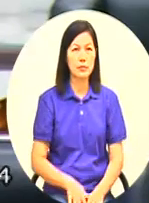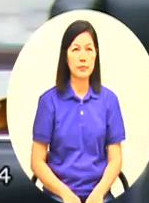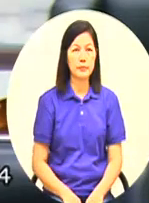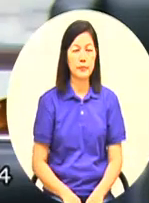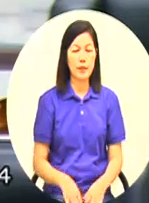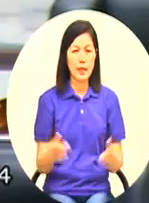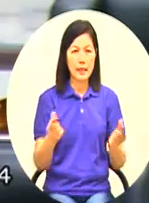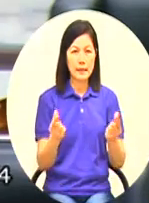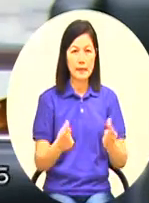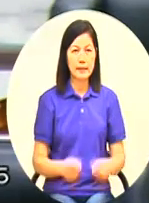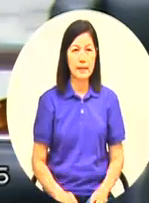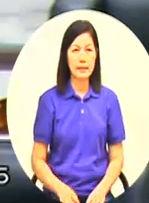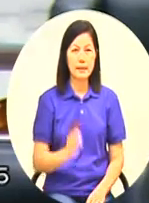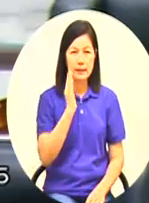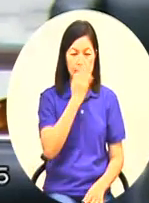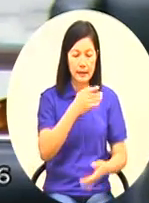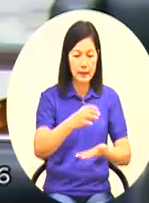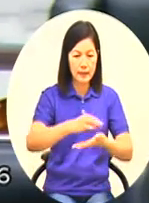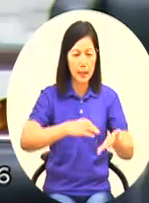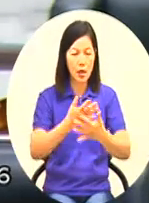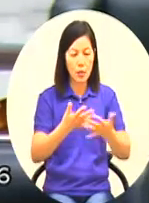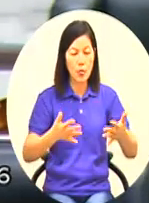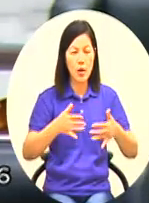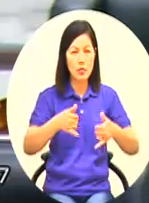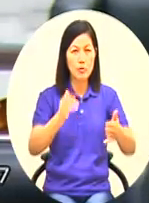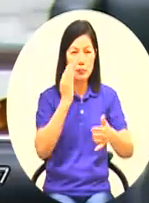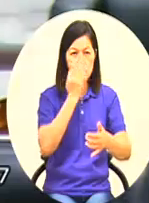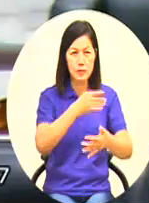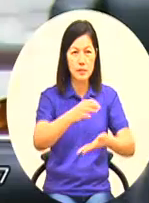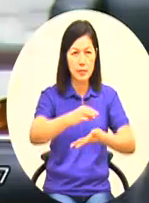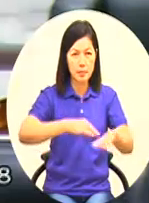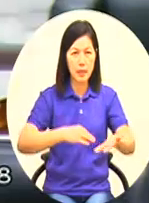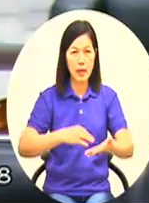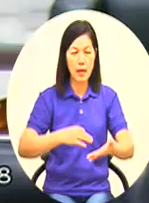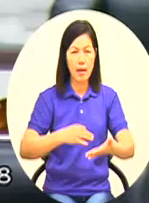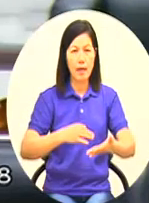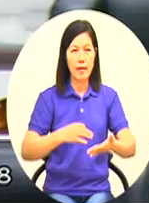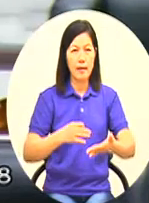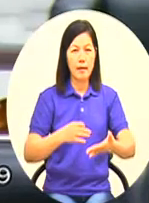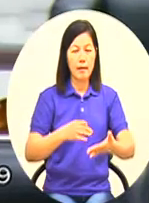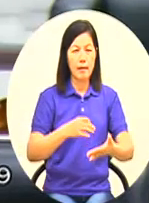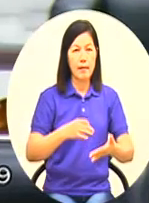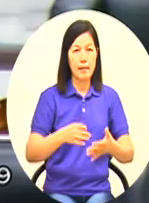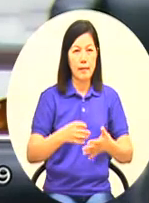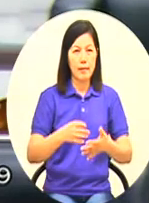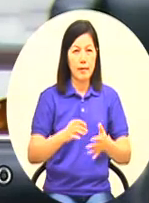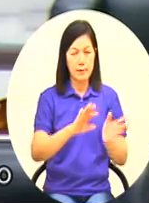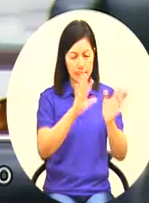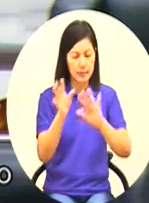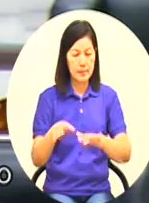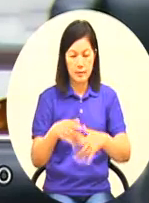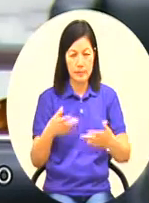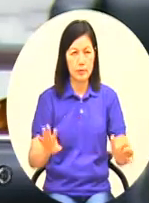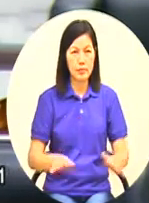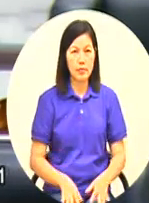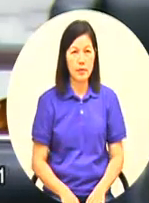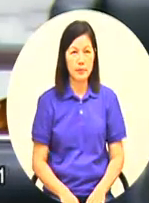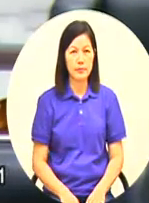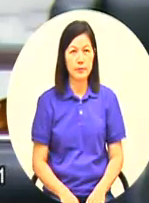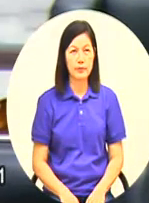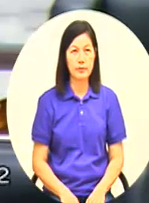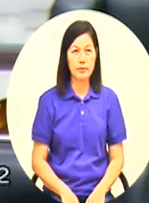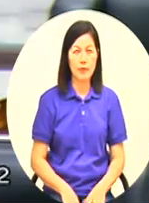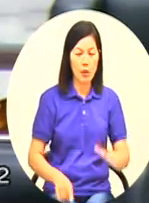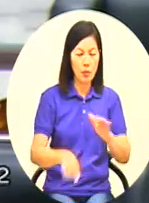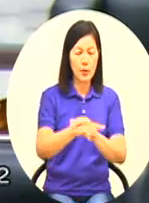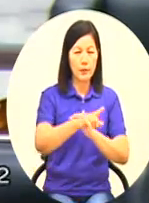们的嚣张网络嚣张哦，它就是管道也非常多，所以有一些赃物哦，嚣张在其